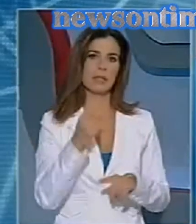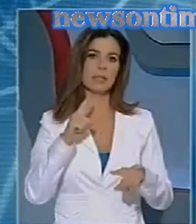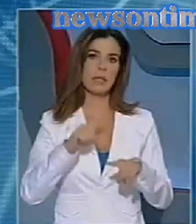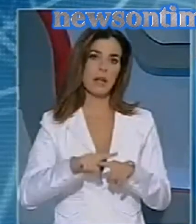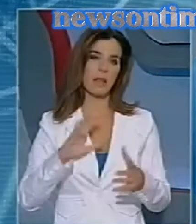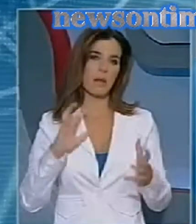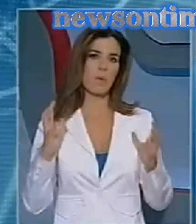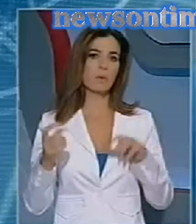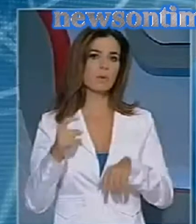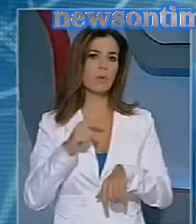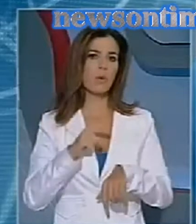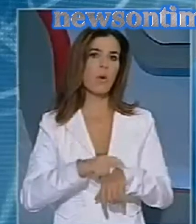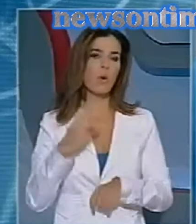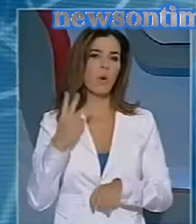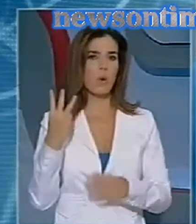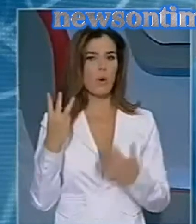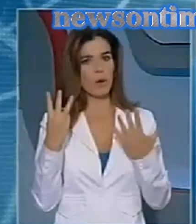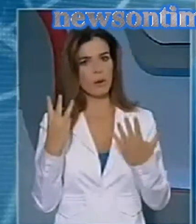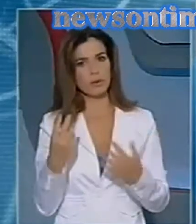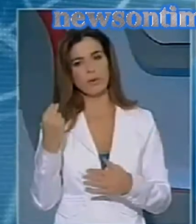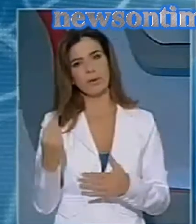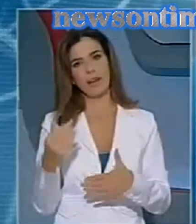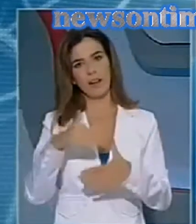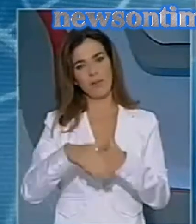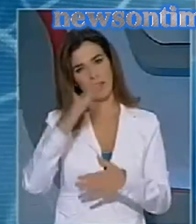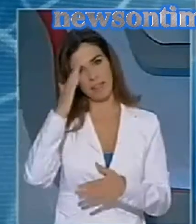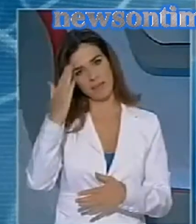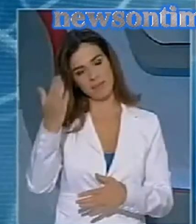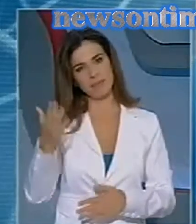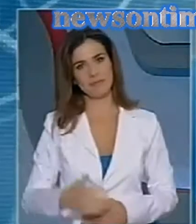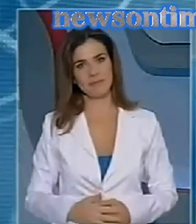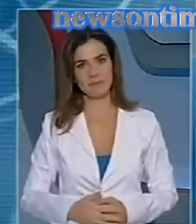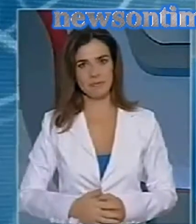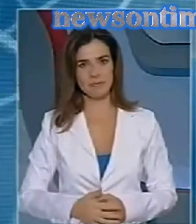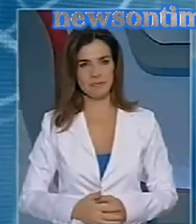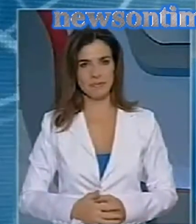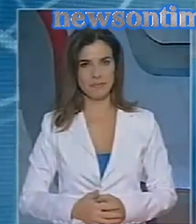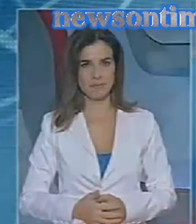Αναλυτικά όλες οι ειδήσεις από την Ελλάδα και τον υπόλοιπο κόσμο στα νέα του Αντένα στις 8. Να έχετε ένα όμορφο βράδυ.